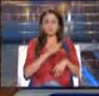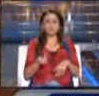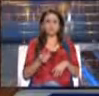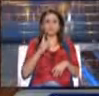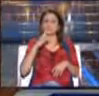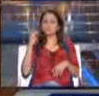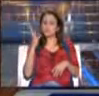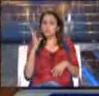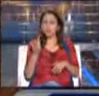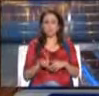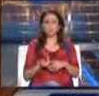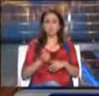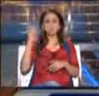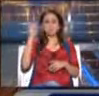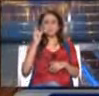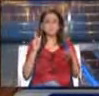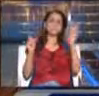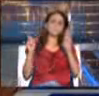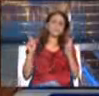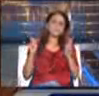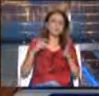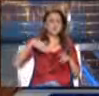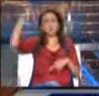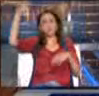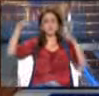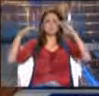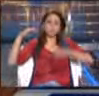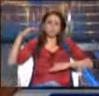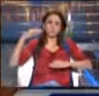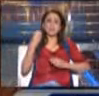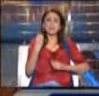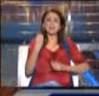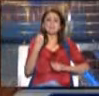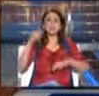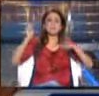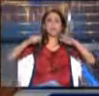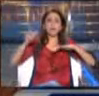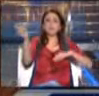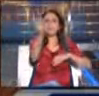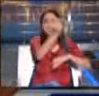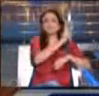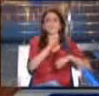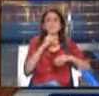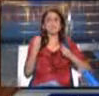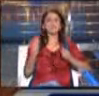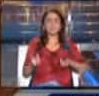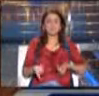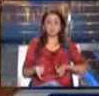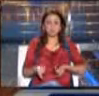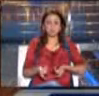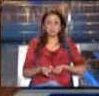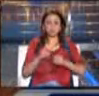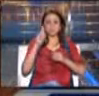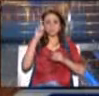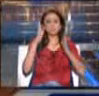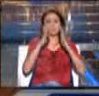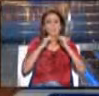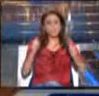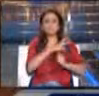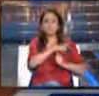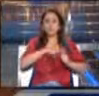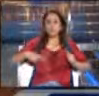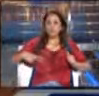الشباب او مسلمين او مسيحيين او كبار او صغيرين، محدش اخذ حقه. كلنا تأملنا خير ان بقى مصر يبقى عندها حكومة،